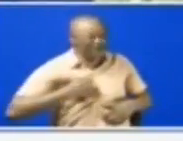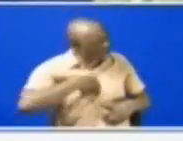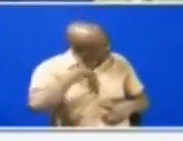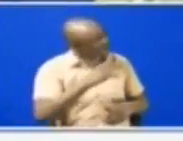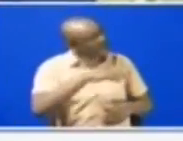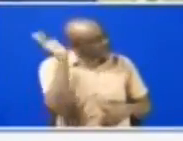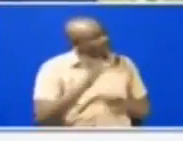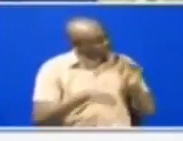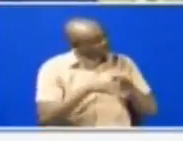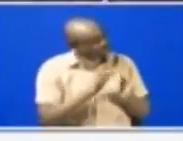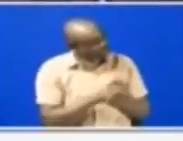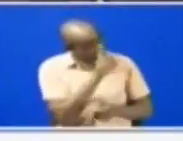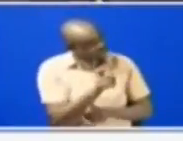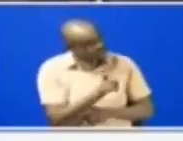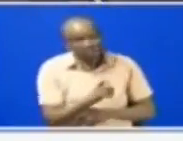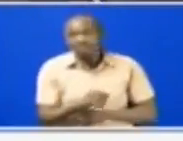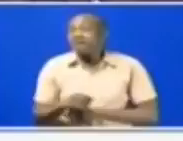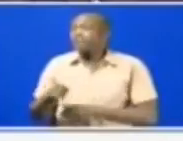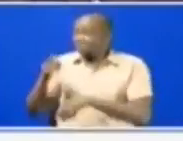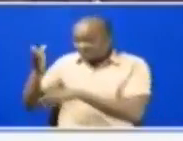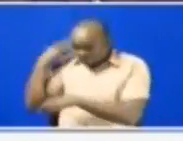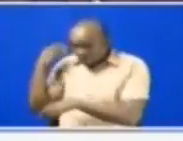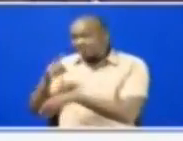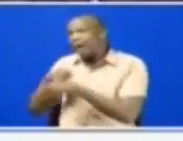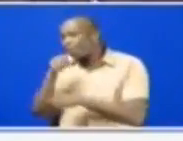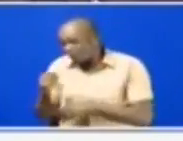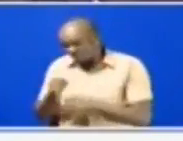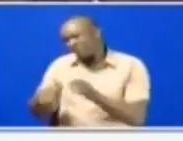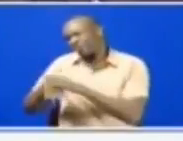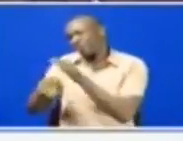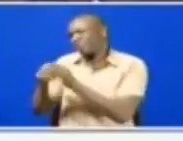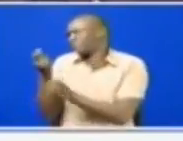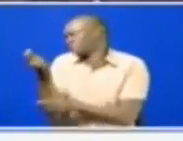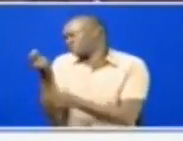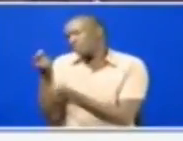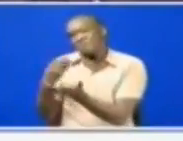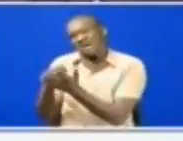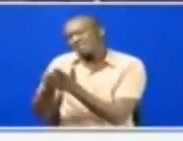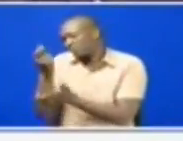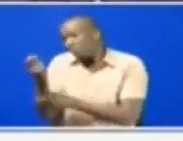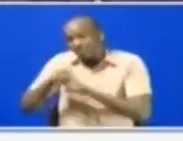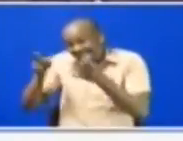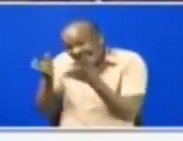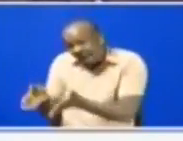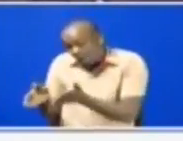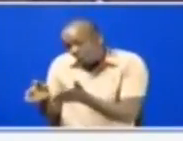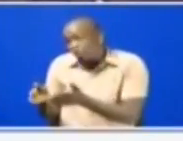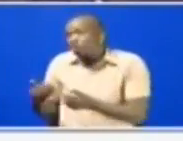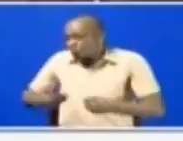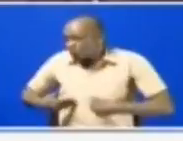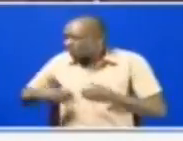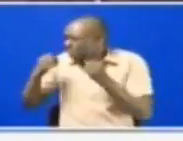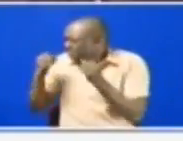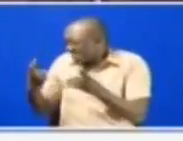kandanda. Ni kweli. Enzi zetu sana kandanda ilikuwa inalipa sana. But saizi unakuja unapata watu vijana saizi